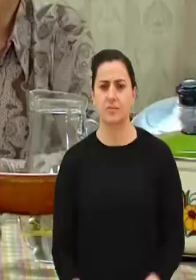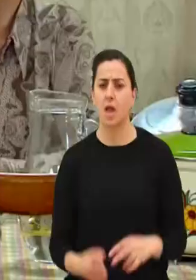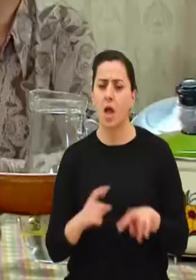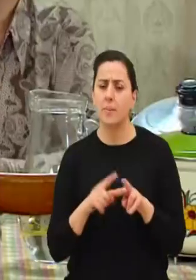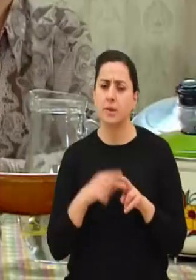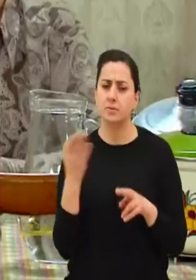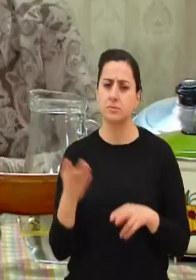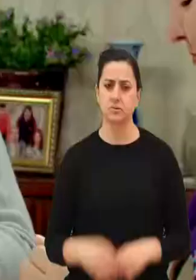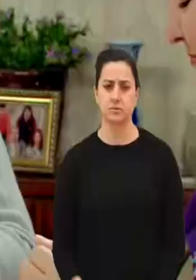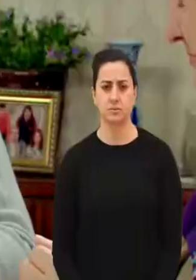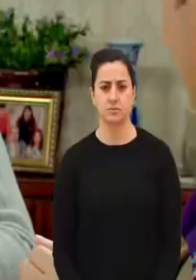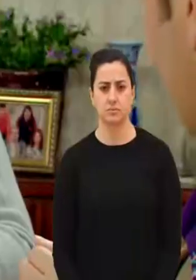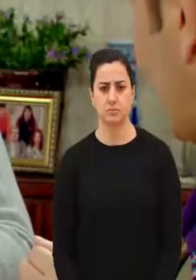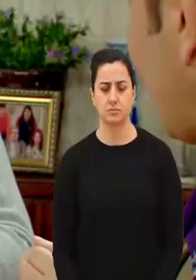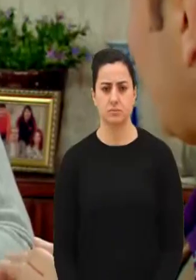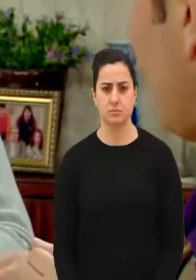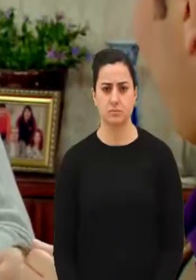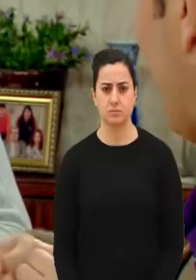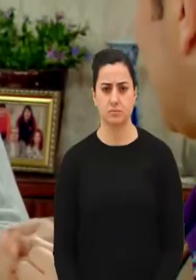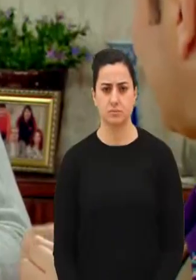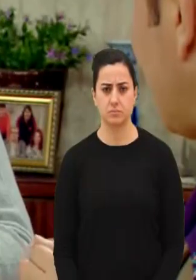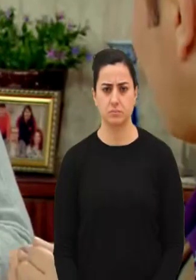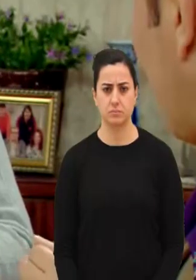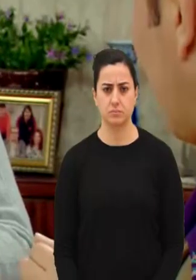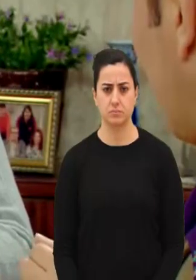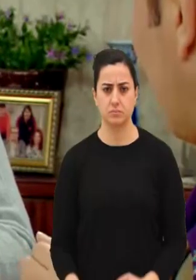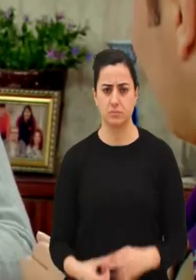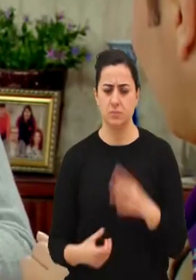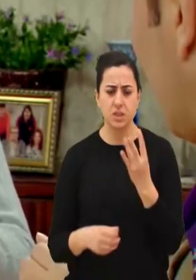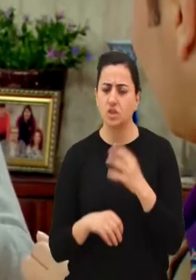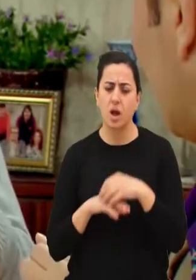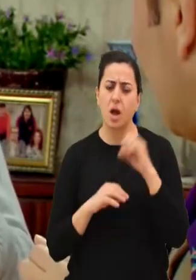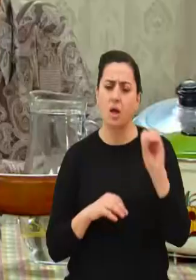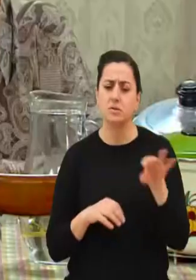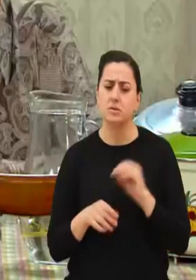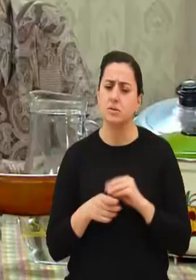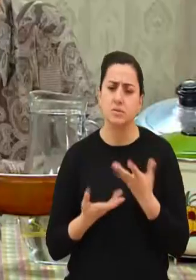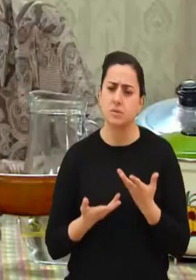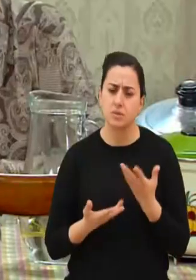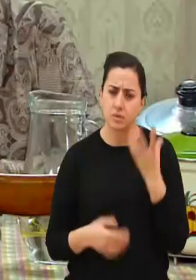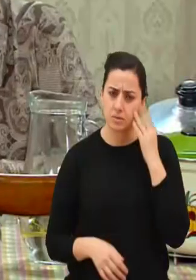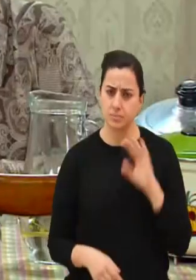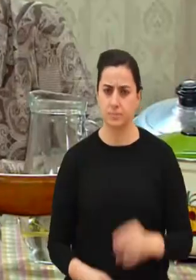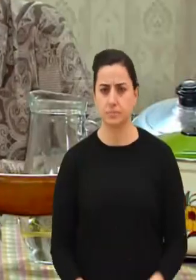Ahmet. Efendim baba. Bu nişan atma meselesi nedir?